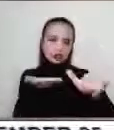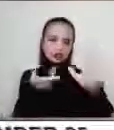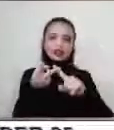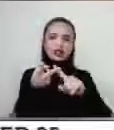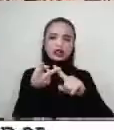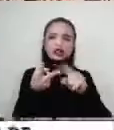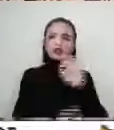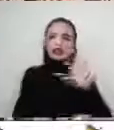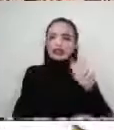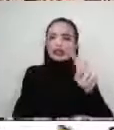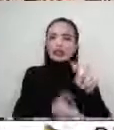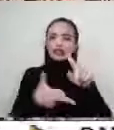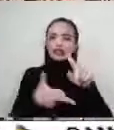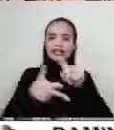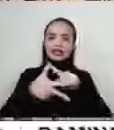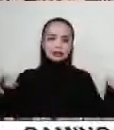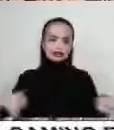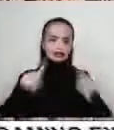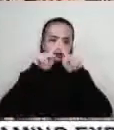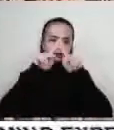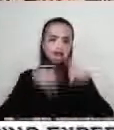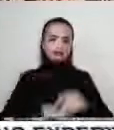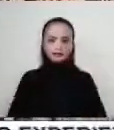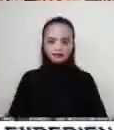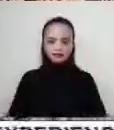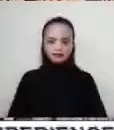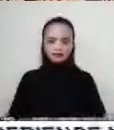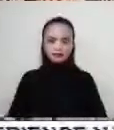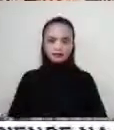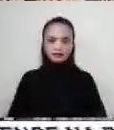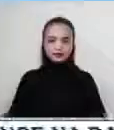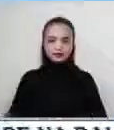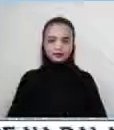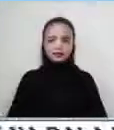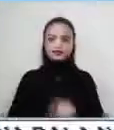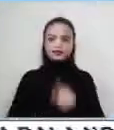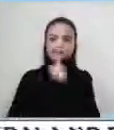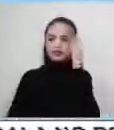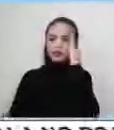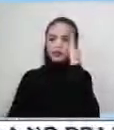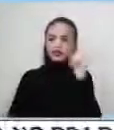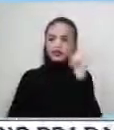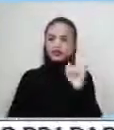account. Fifi para sa Talk Biz!